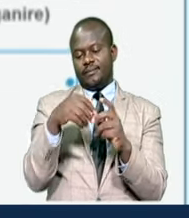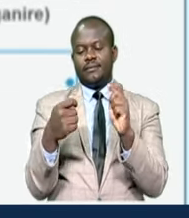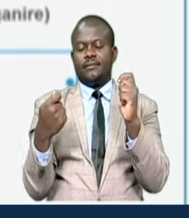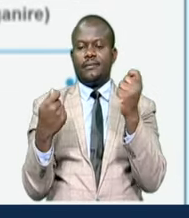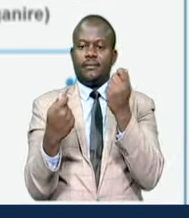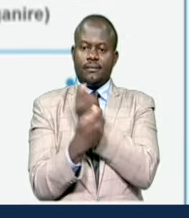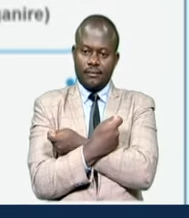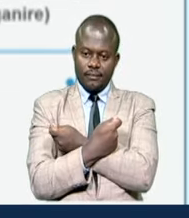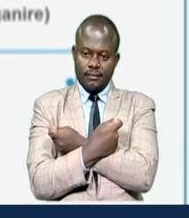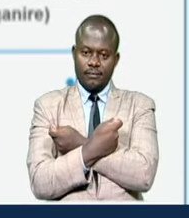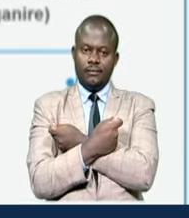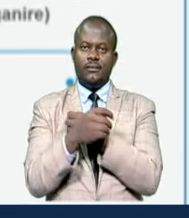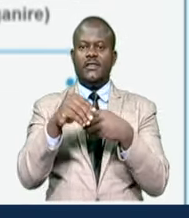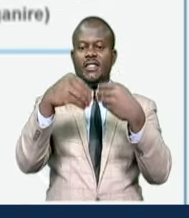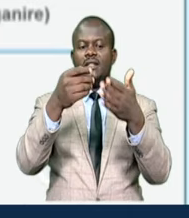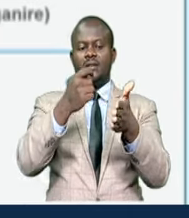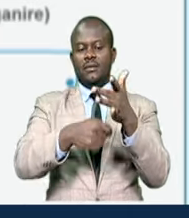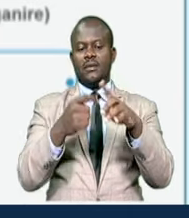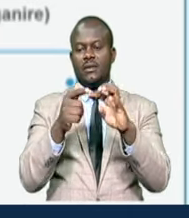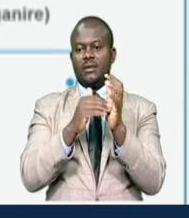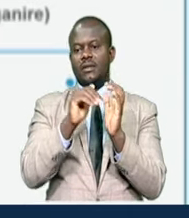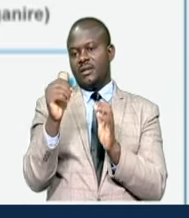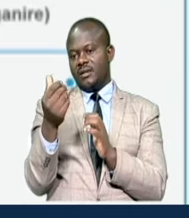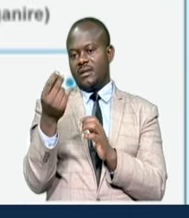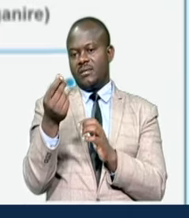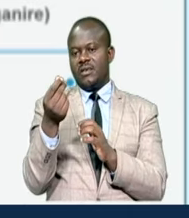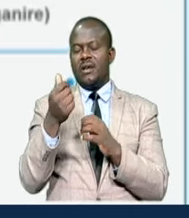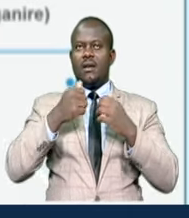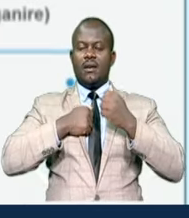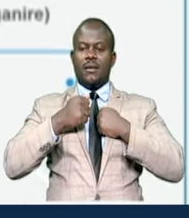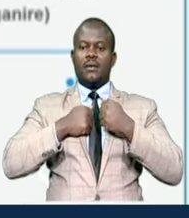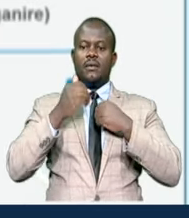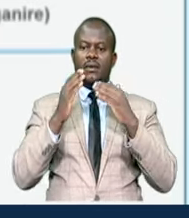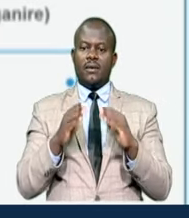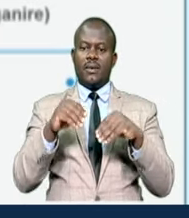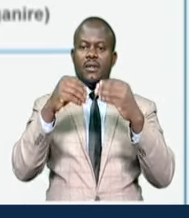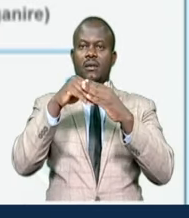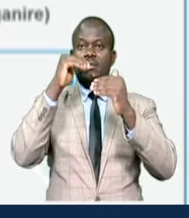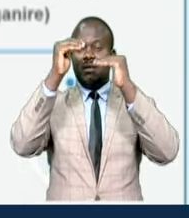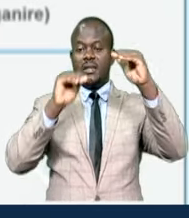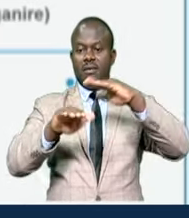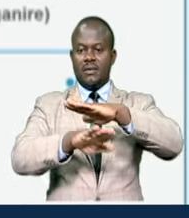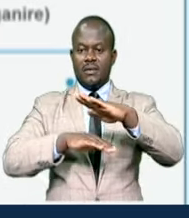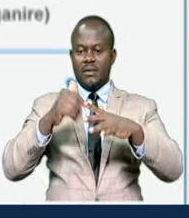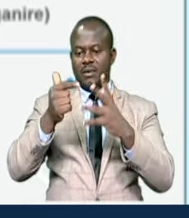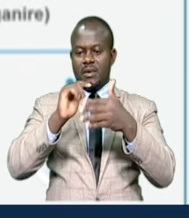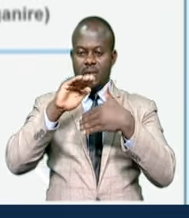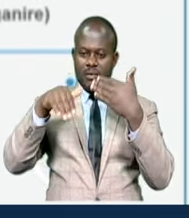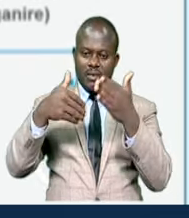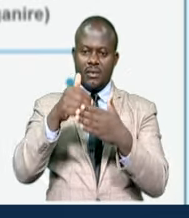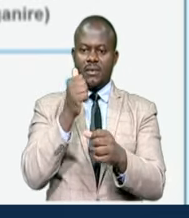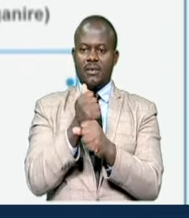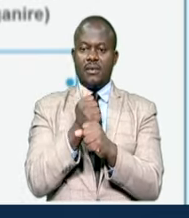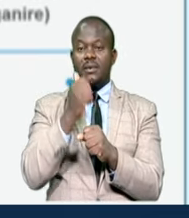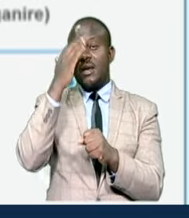kuvugurura itangwa ry'imisoro ndetse n'amafaranga abaturage batanga mu rwego rw'inzego zibanze. Ibyo ro byarakozwe